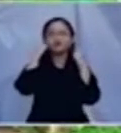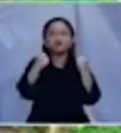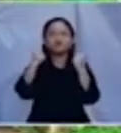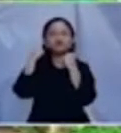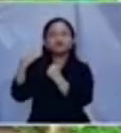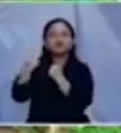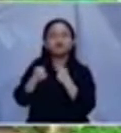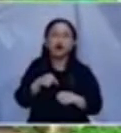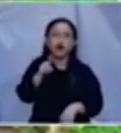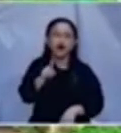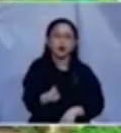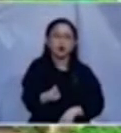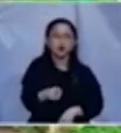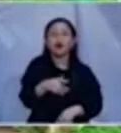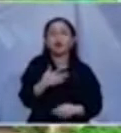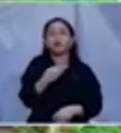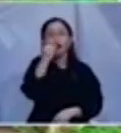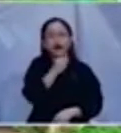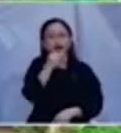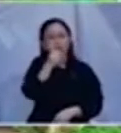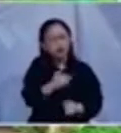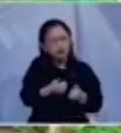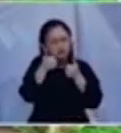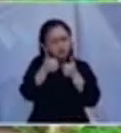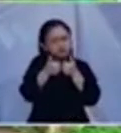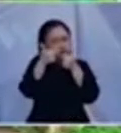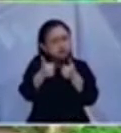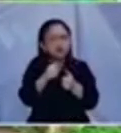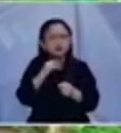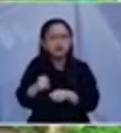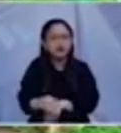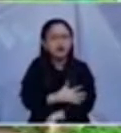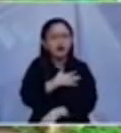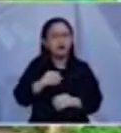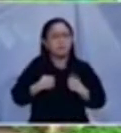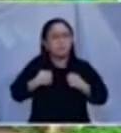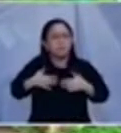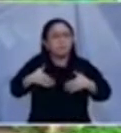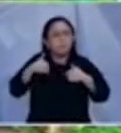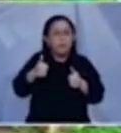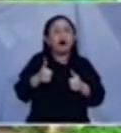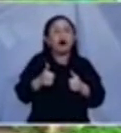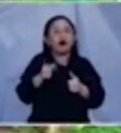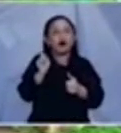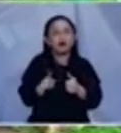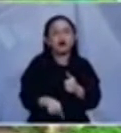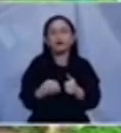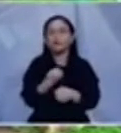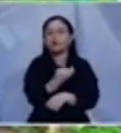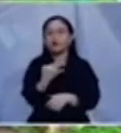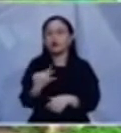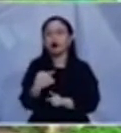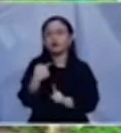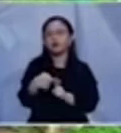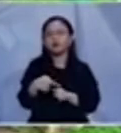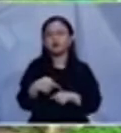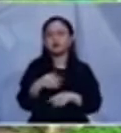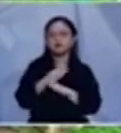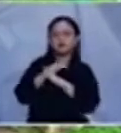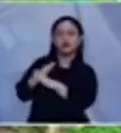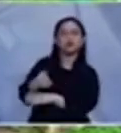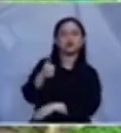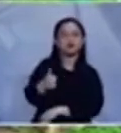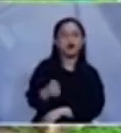juga sehat. Berikut beberapa makanan yang dapat mempercepat proses pemulihan dari monkeypox dan juga dapat membuat Anda